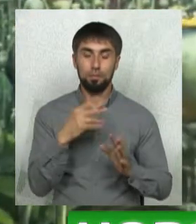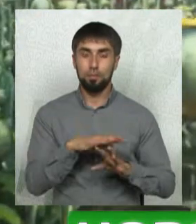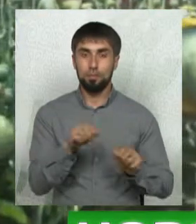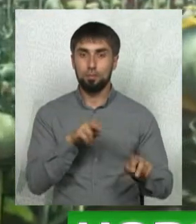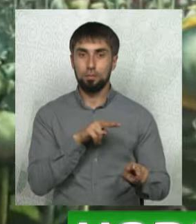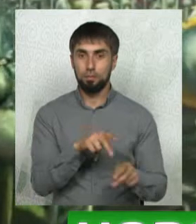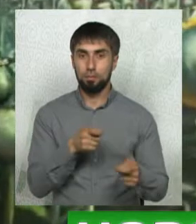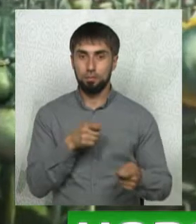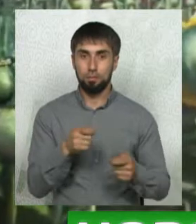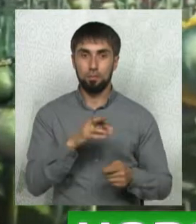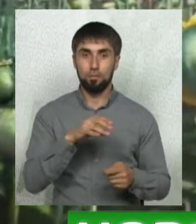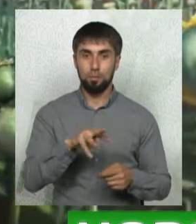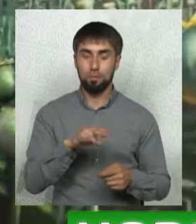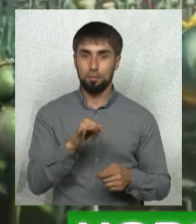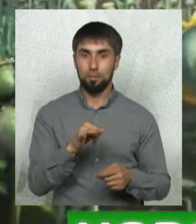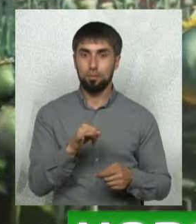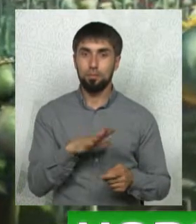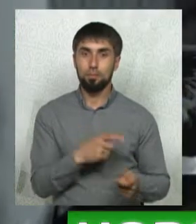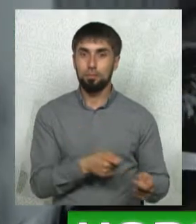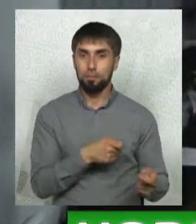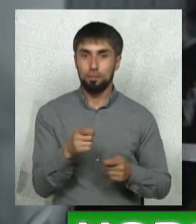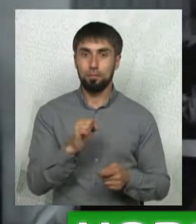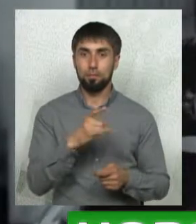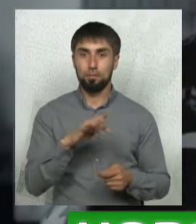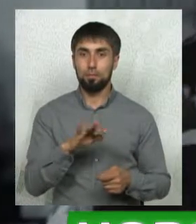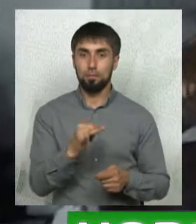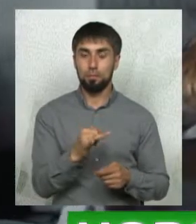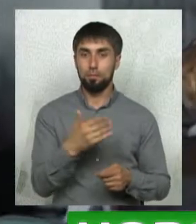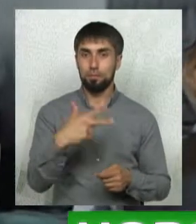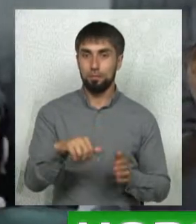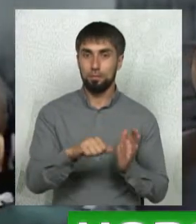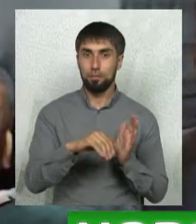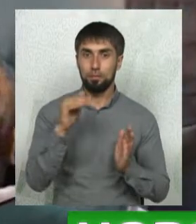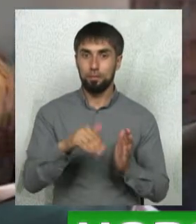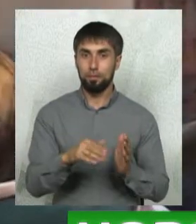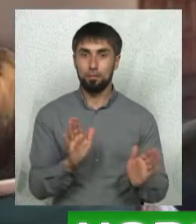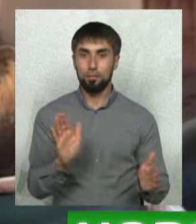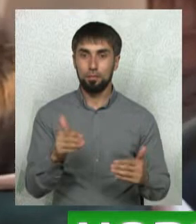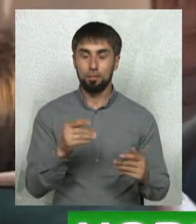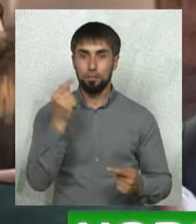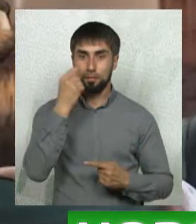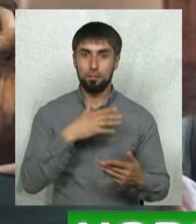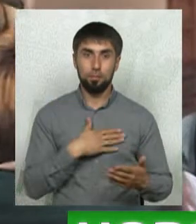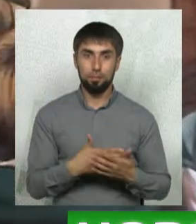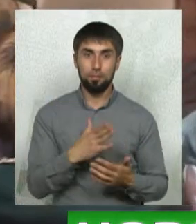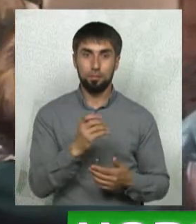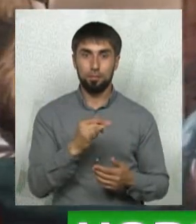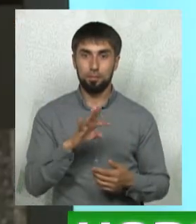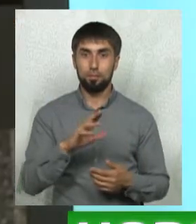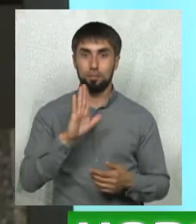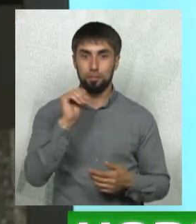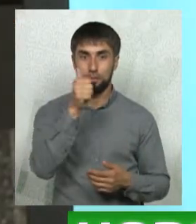контроль производство опиума и стали завозить его в Азию. Свыше 36 тысяч ящиков с психоактивными веществами в